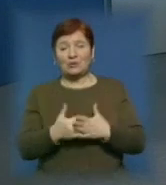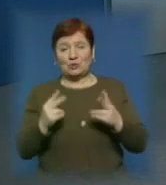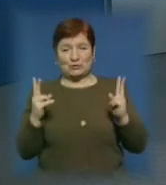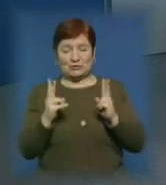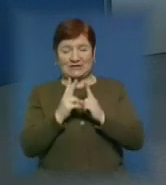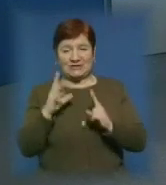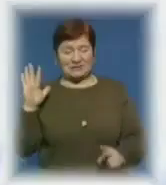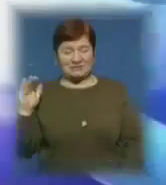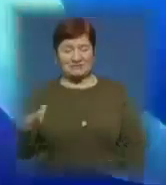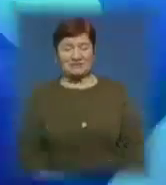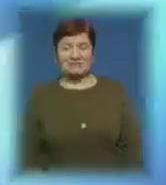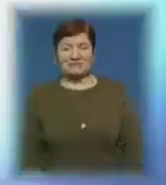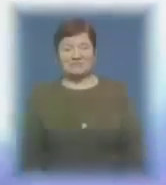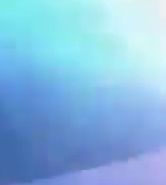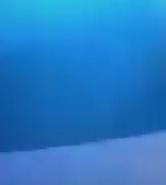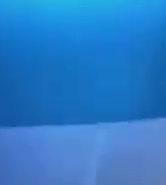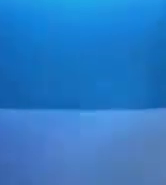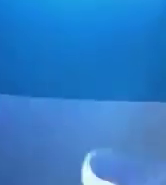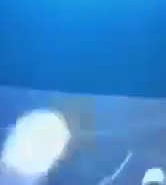Дякую.